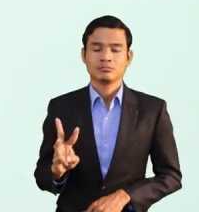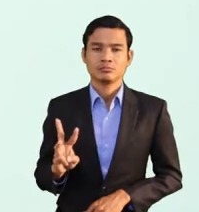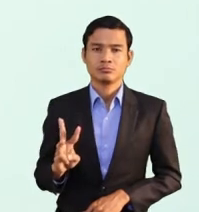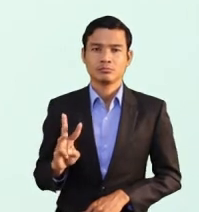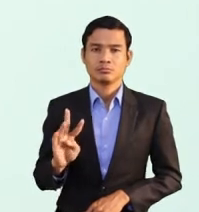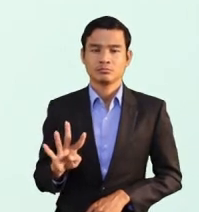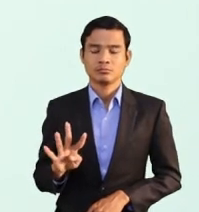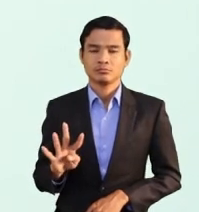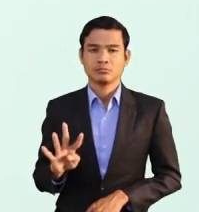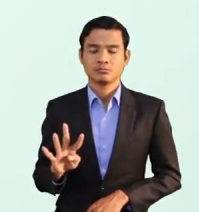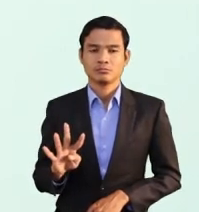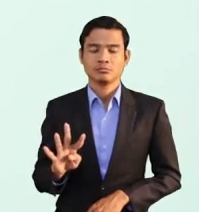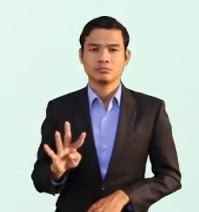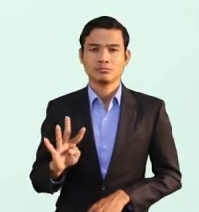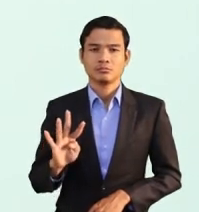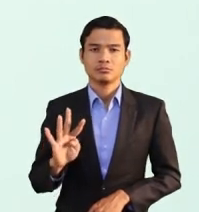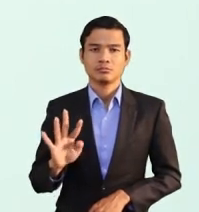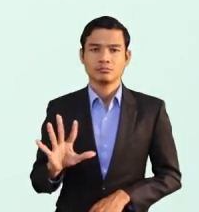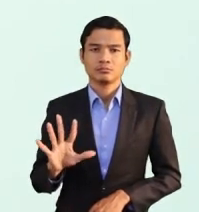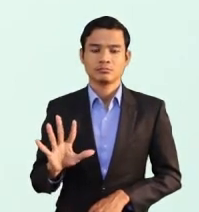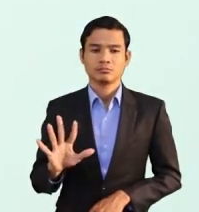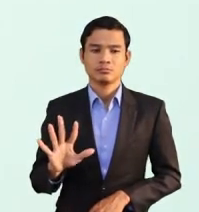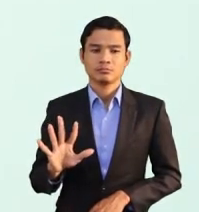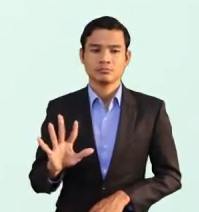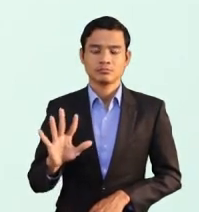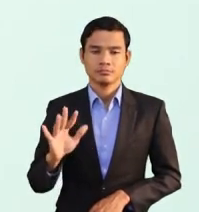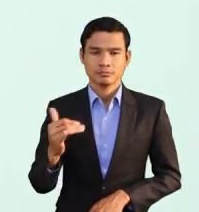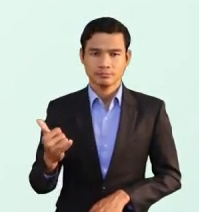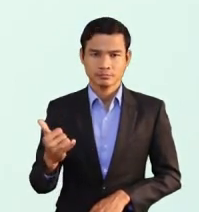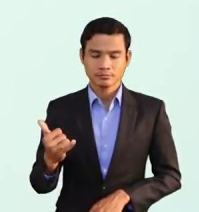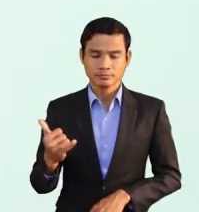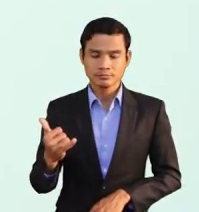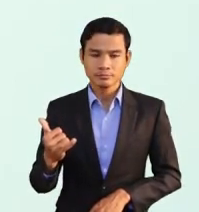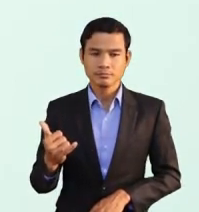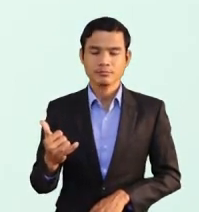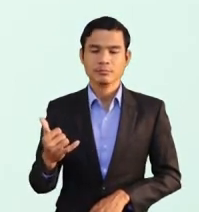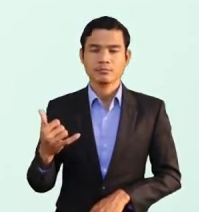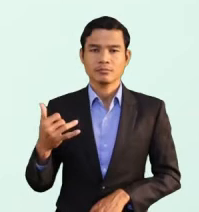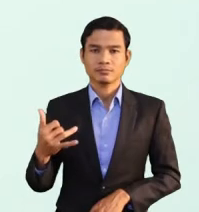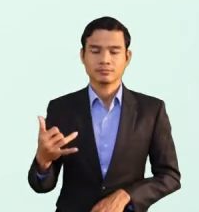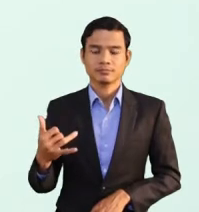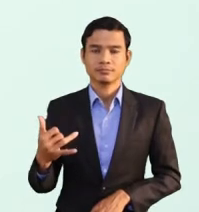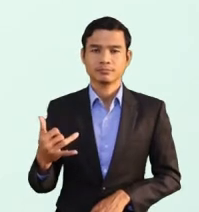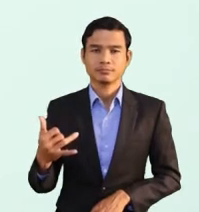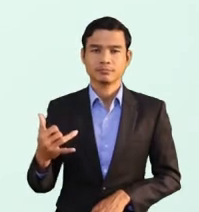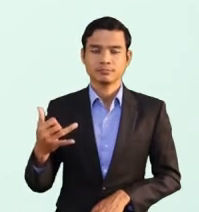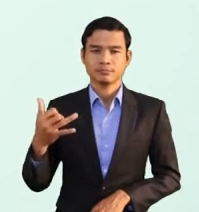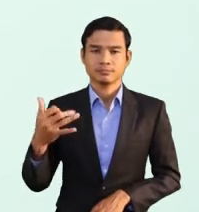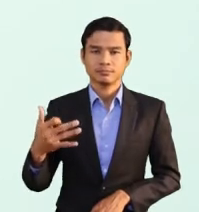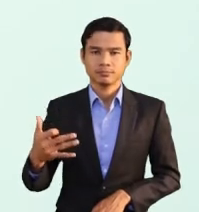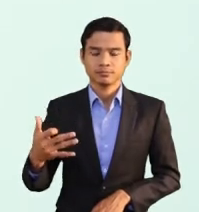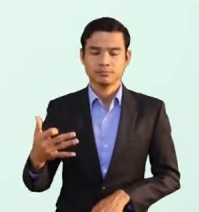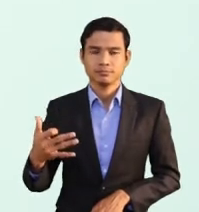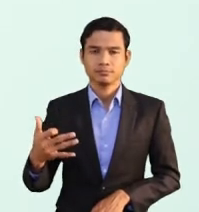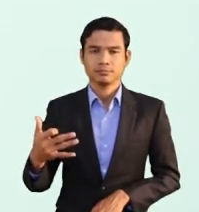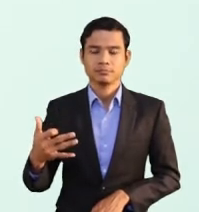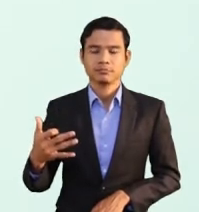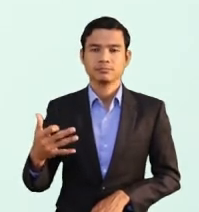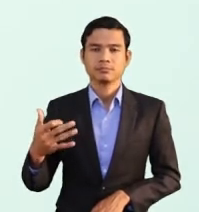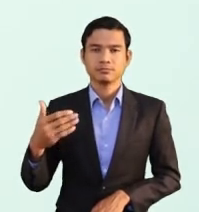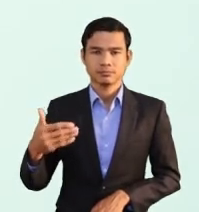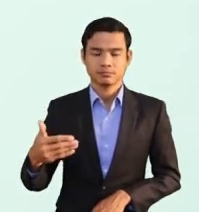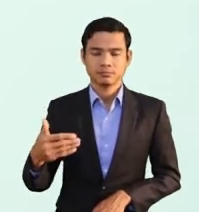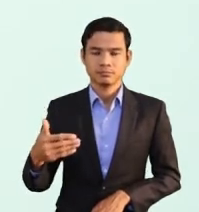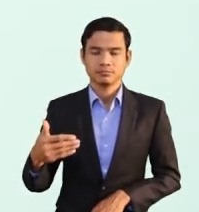bấy bún trăm trăm mũi trăm tí trăm